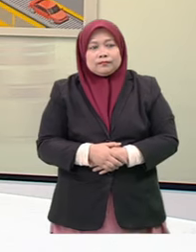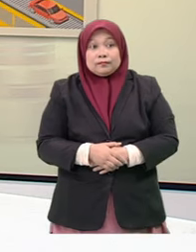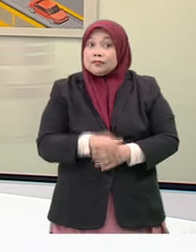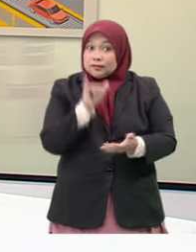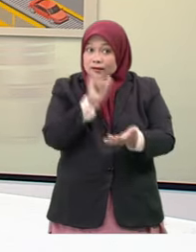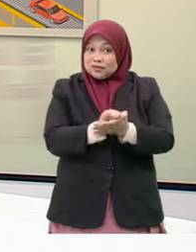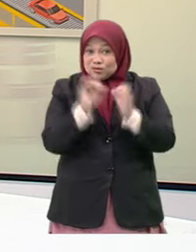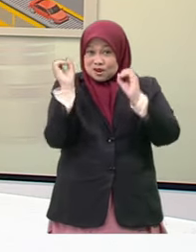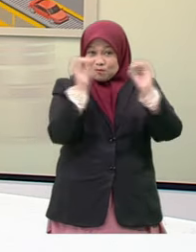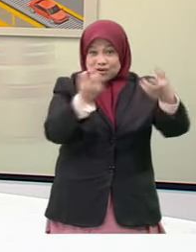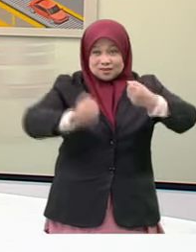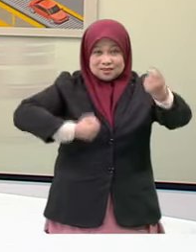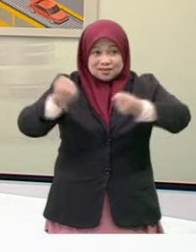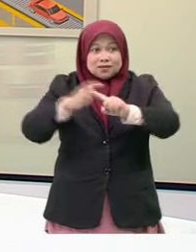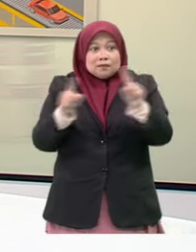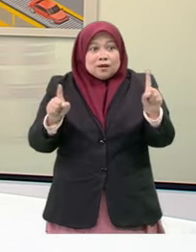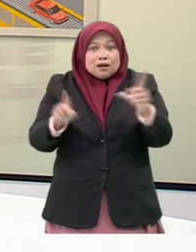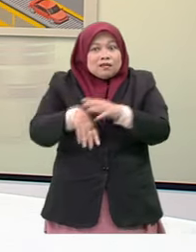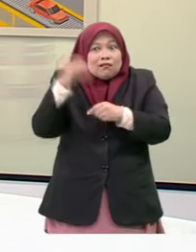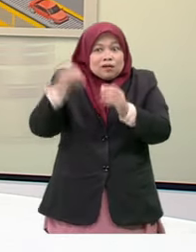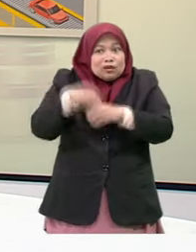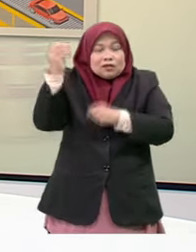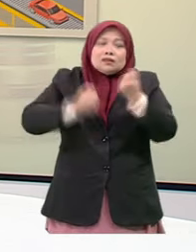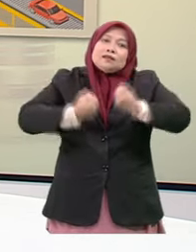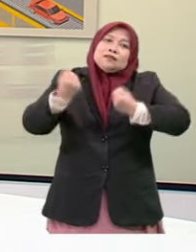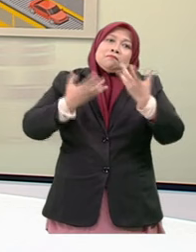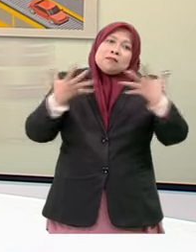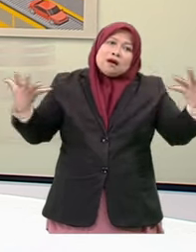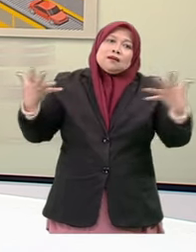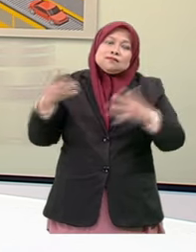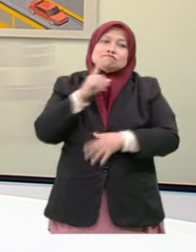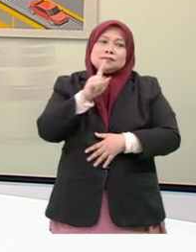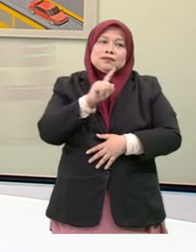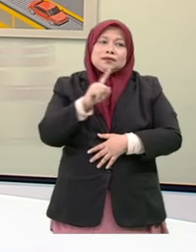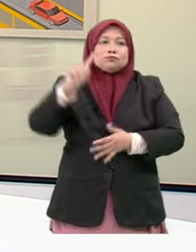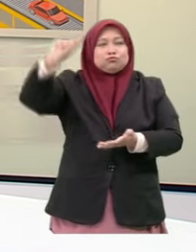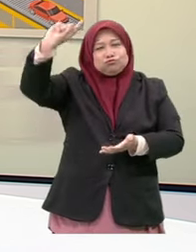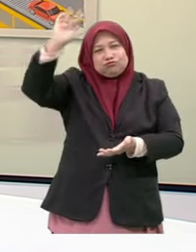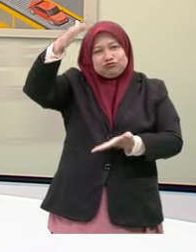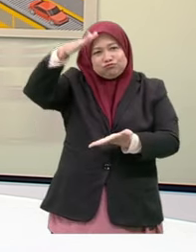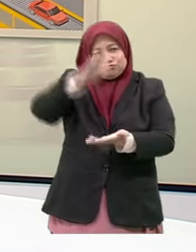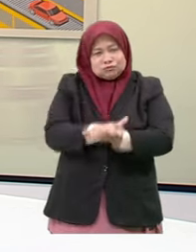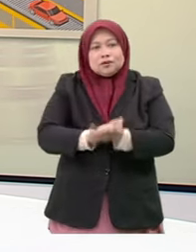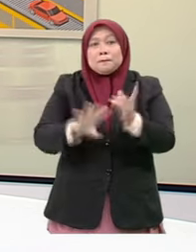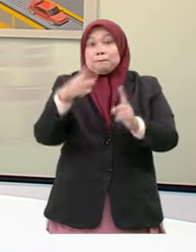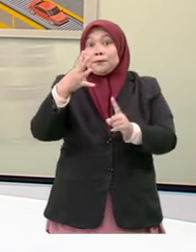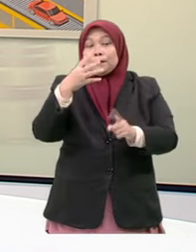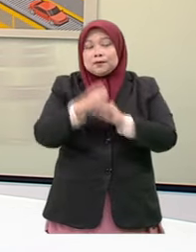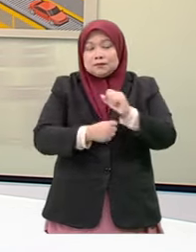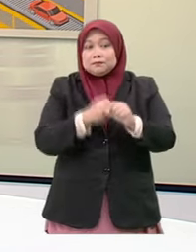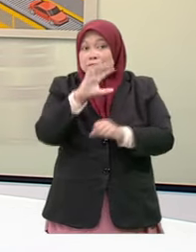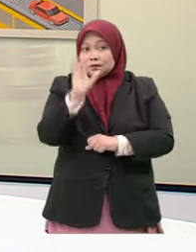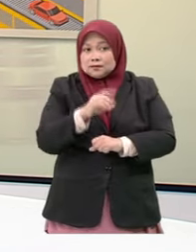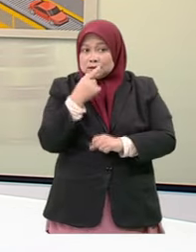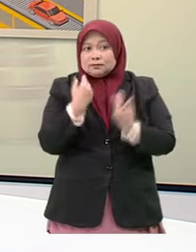itu nak buang kereta tapi jumlah pengeluaran kereta sebenarnya secara keseluruhan menyusut sebanyak 14% ini data